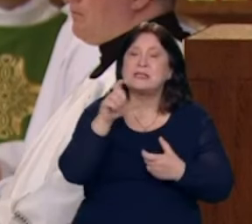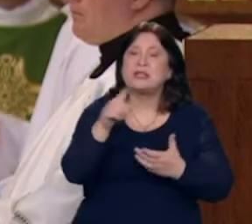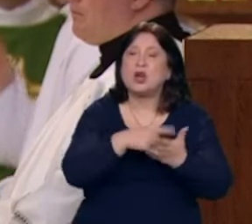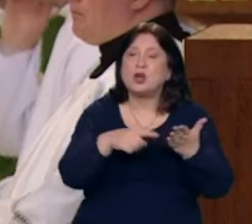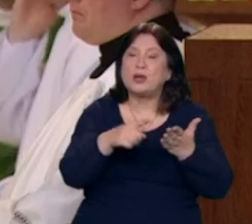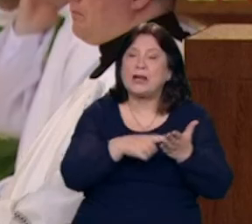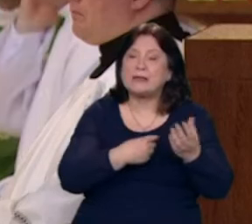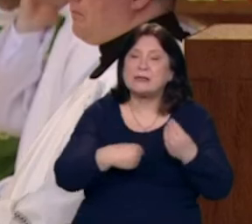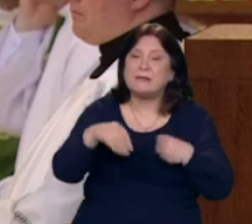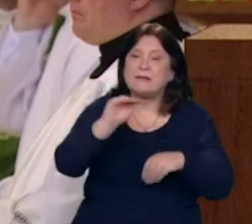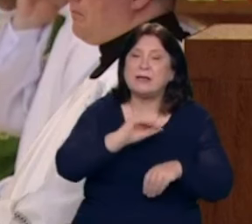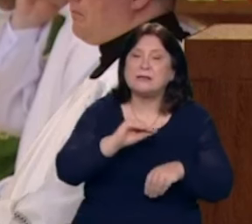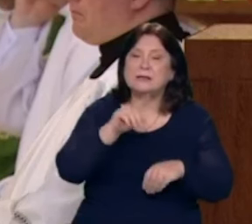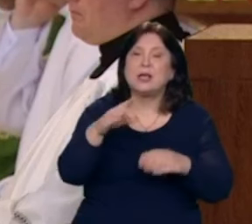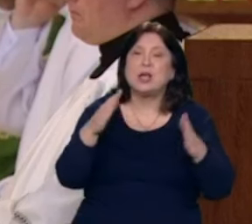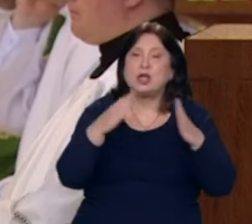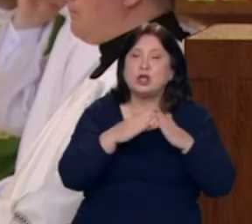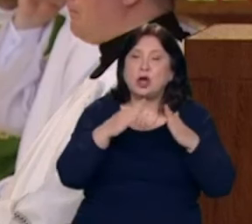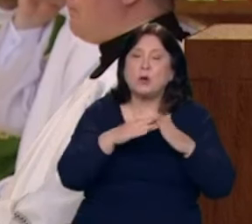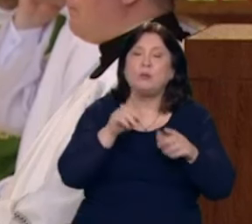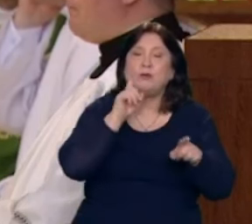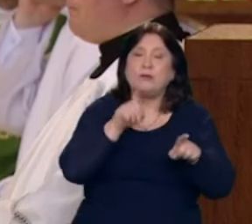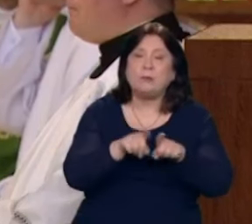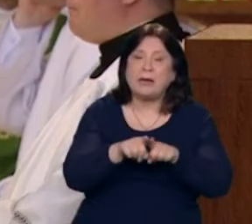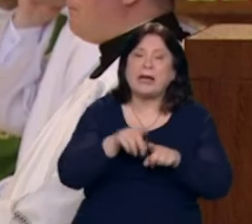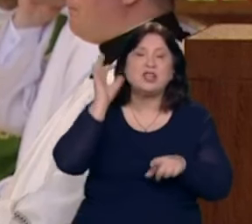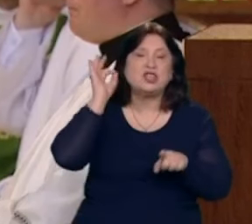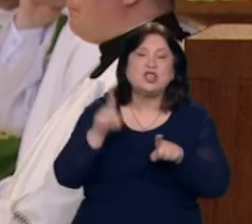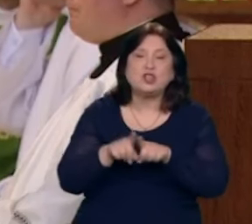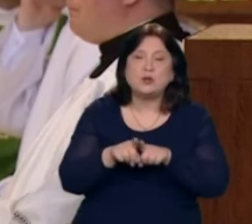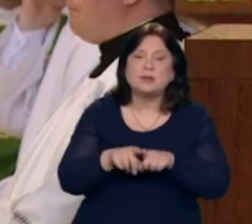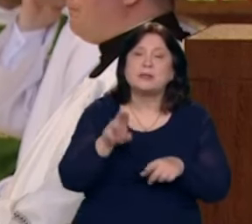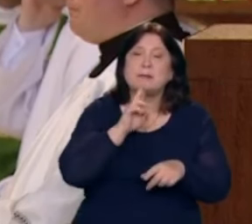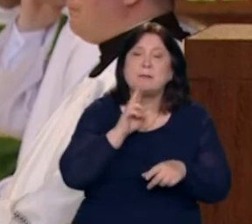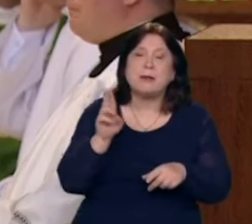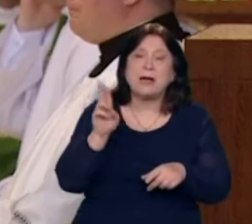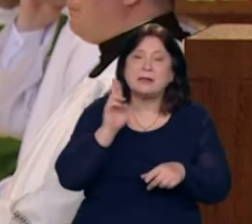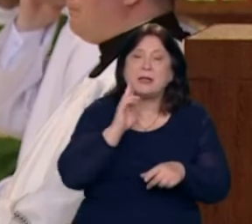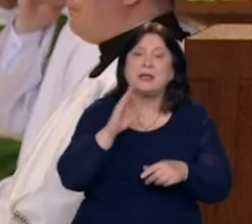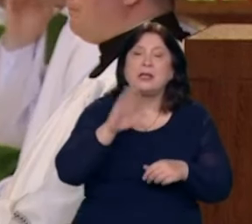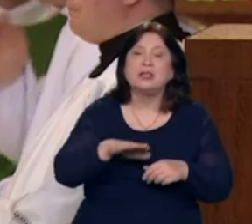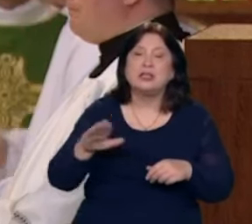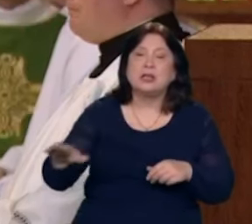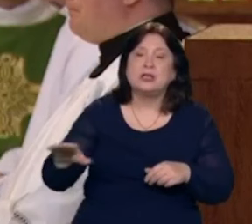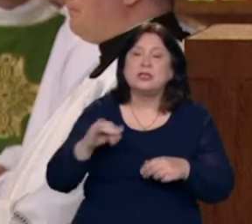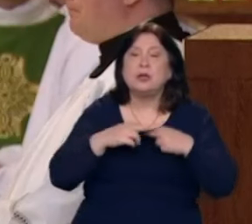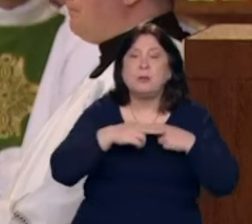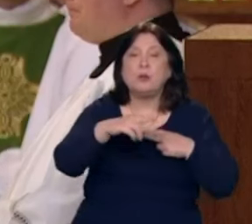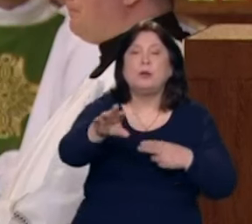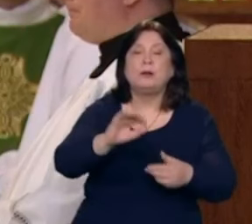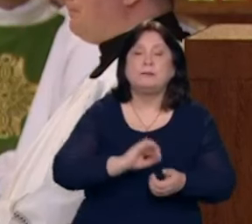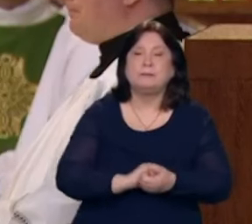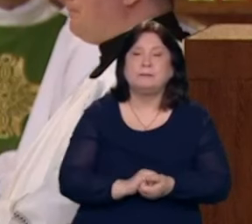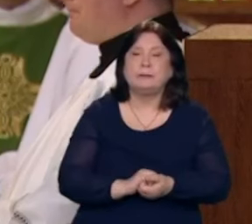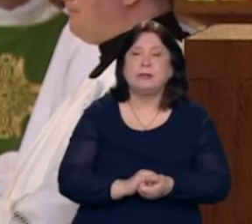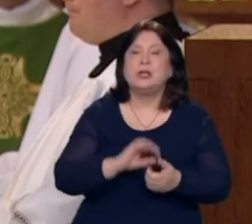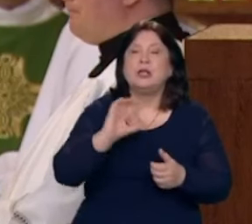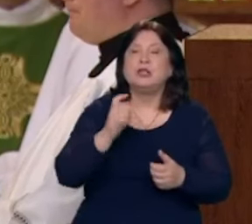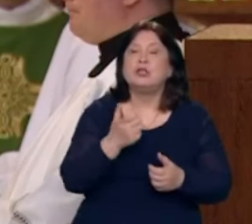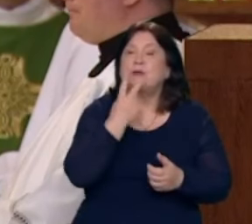więcej domów braci sióstr matek dzieci i pól co